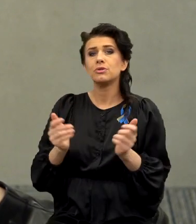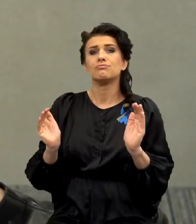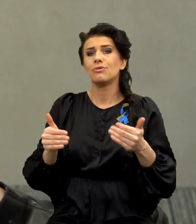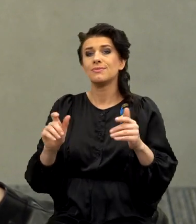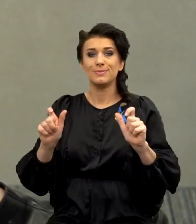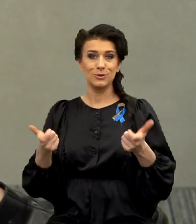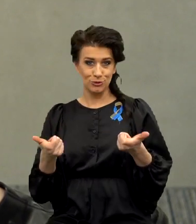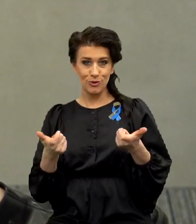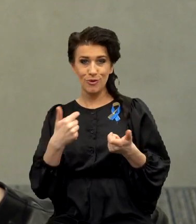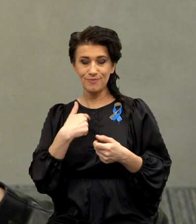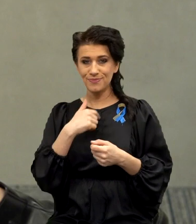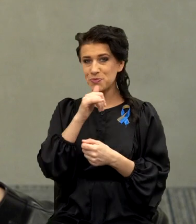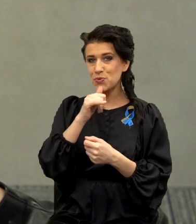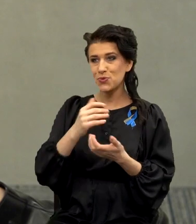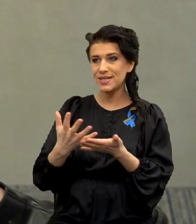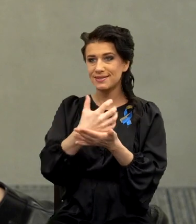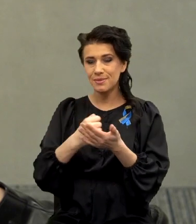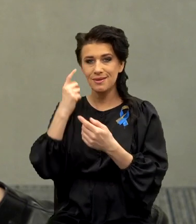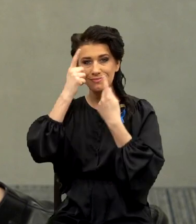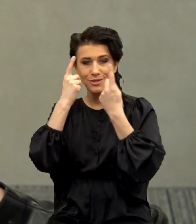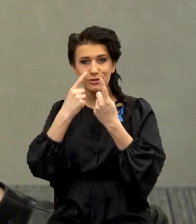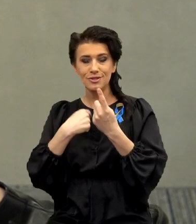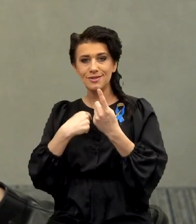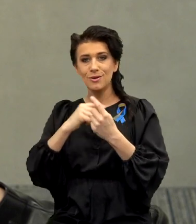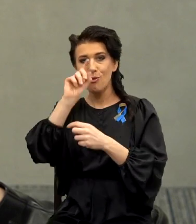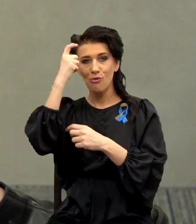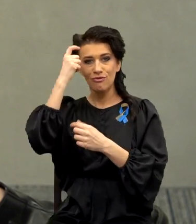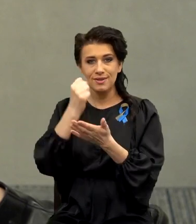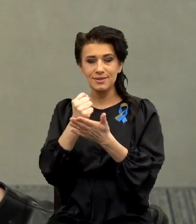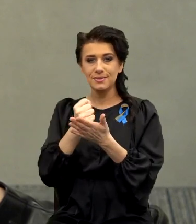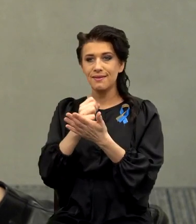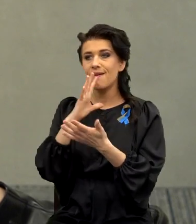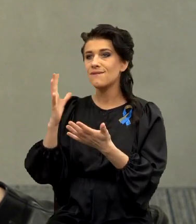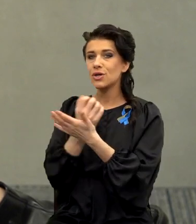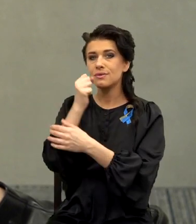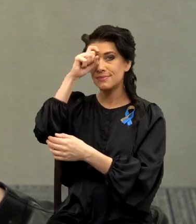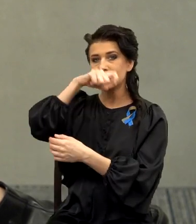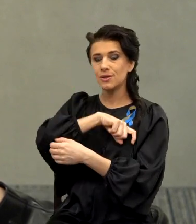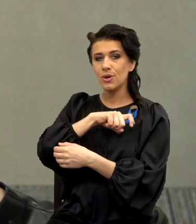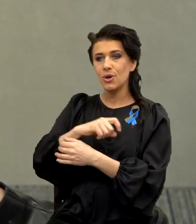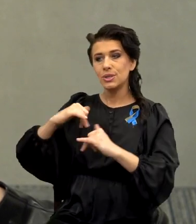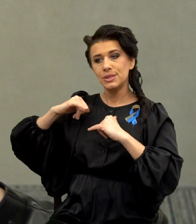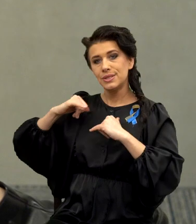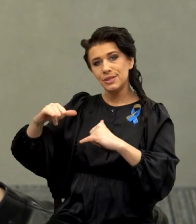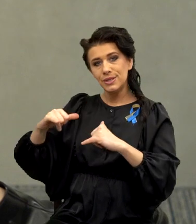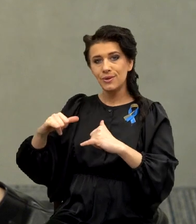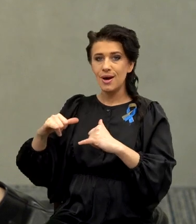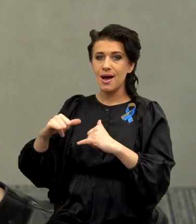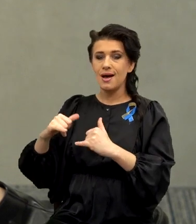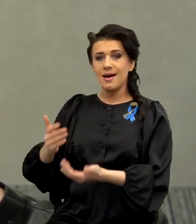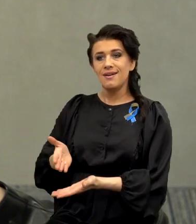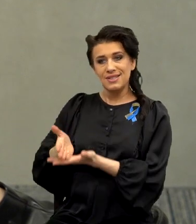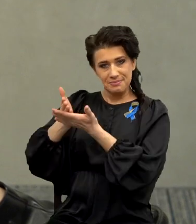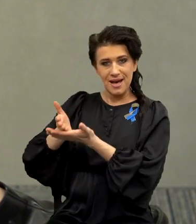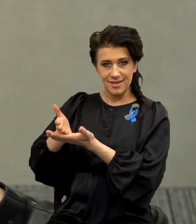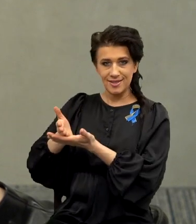to no, przede wszystkim wykorzystujemy no, największą siłę też w psychologii, jaką jest